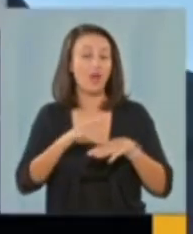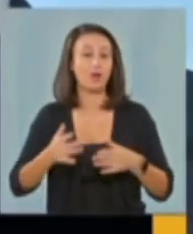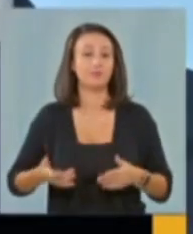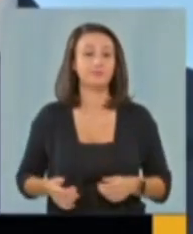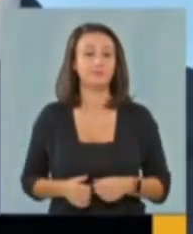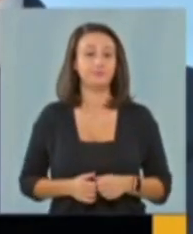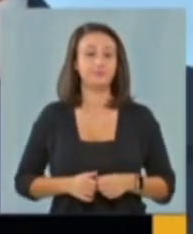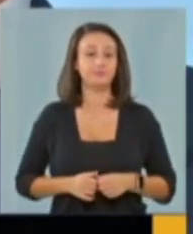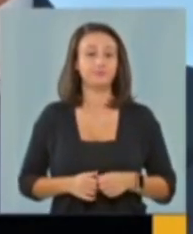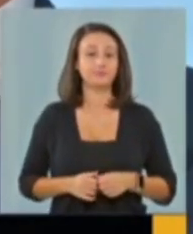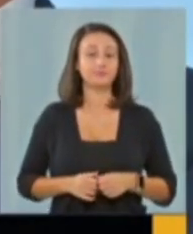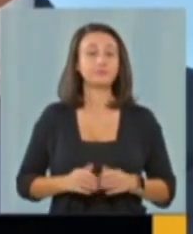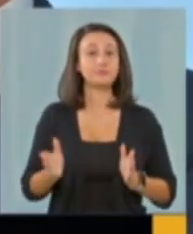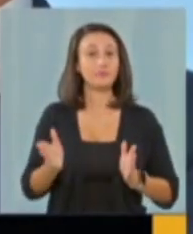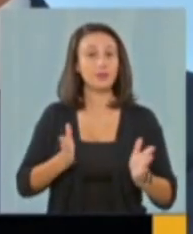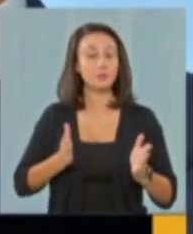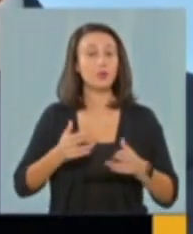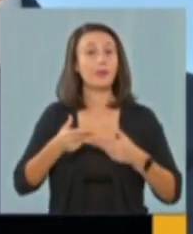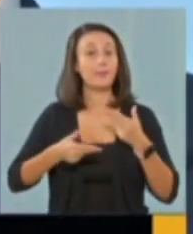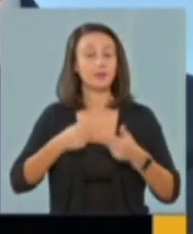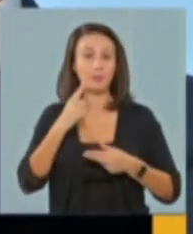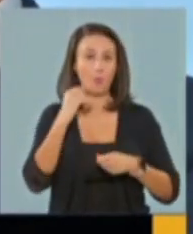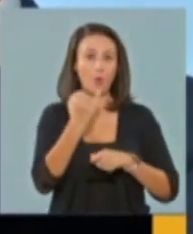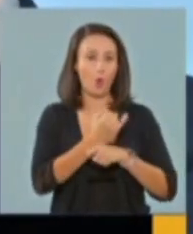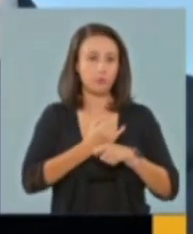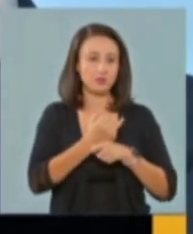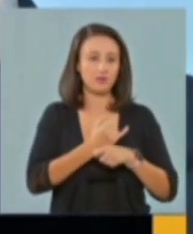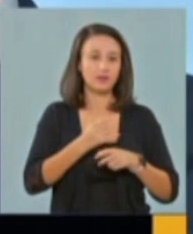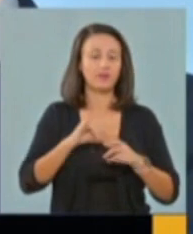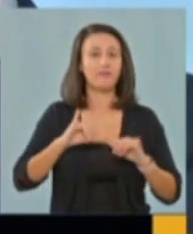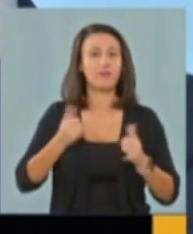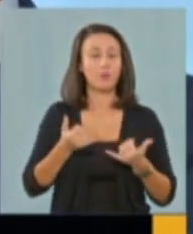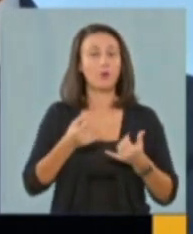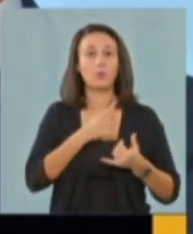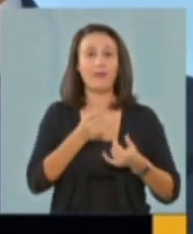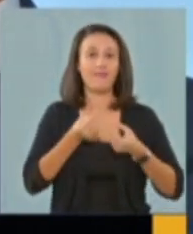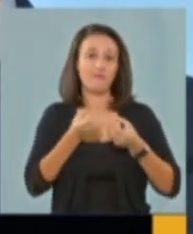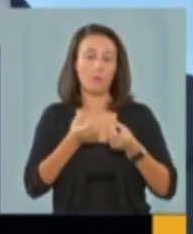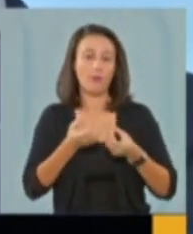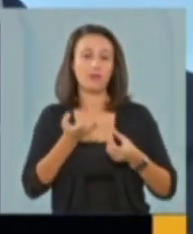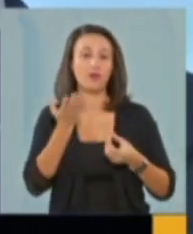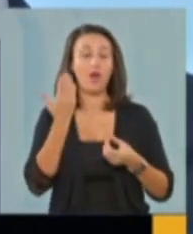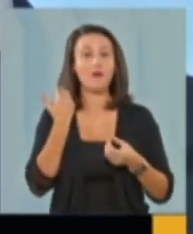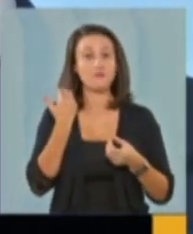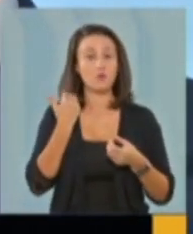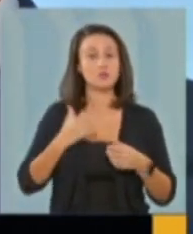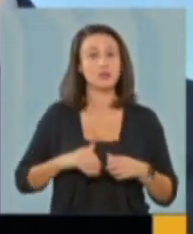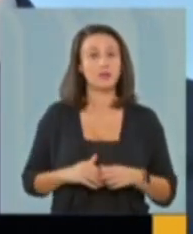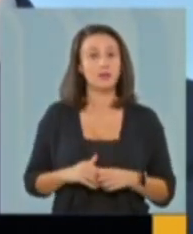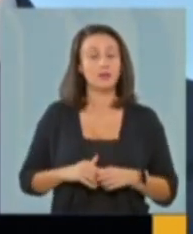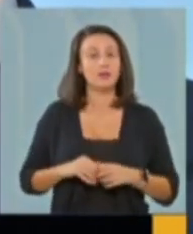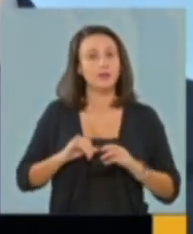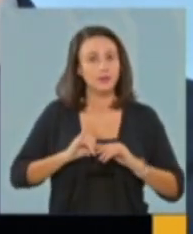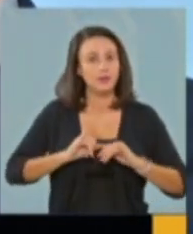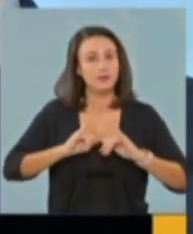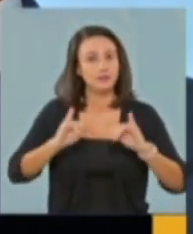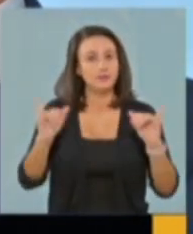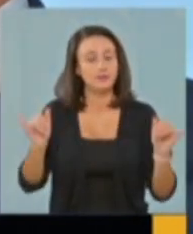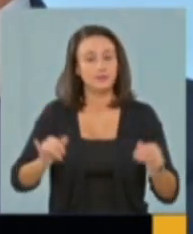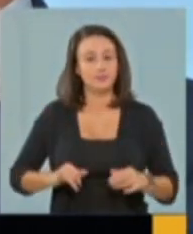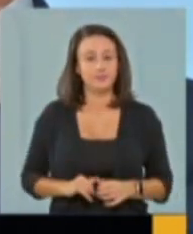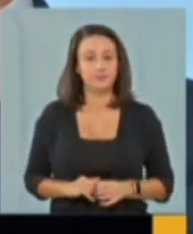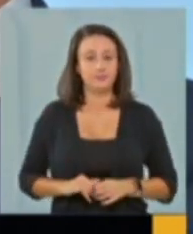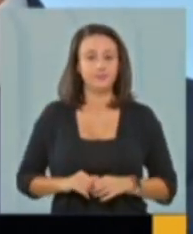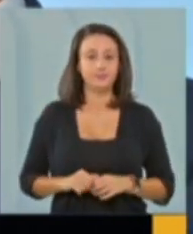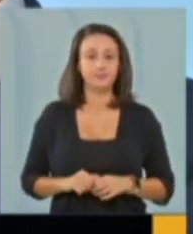siguranței în perioada pandemiei am observat cu toții că fenomenul de dezinformare a fost a luat amploare foarte mult